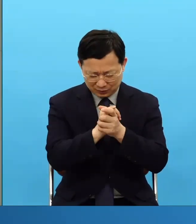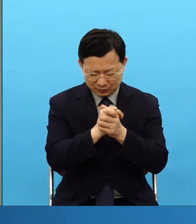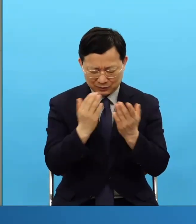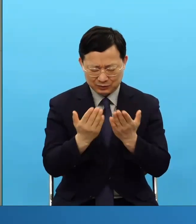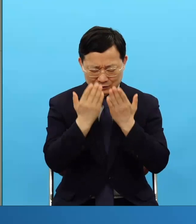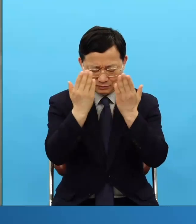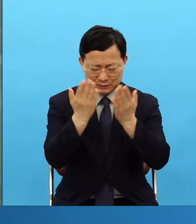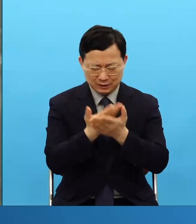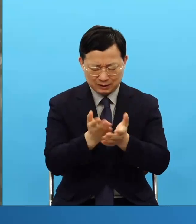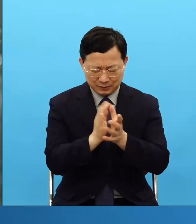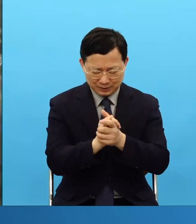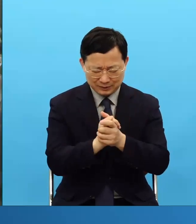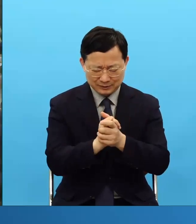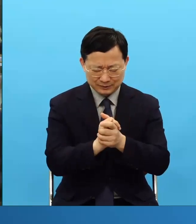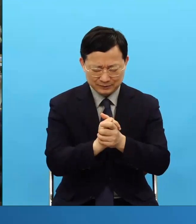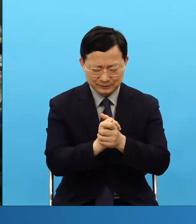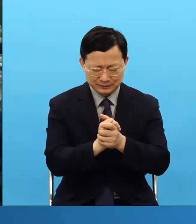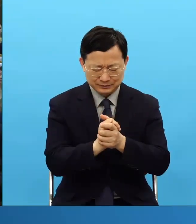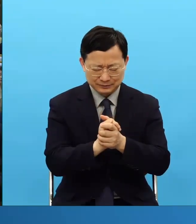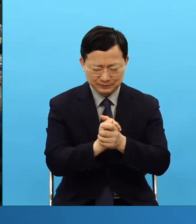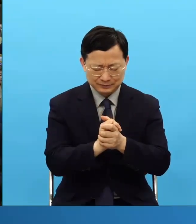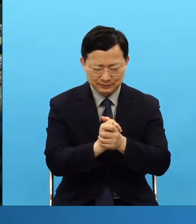Аминь.